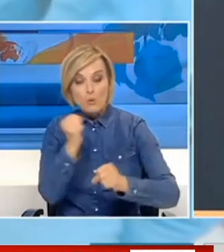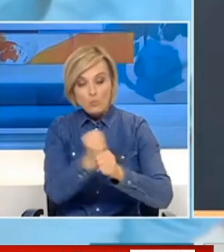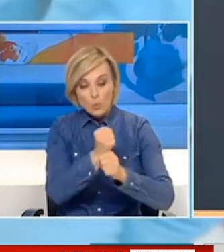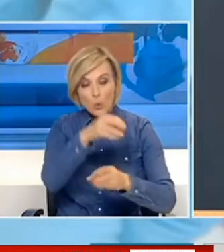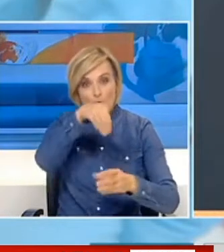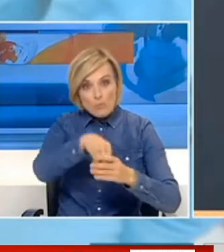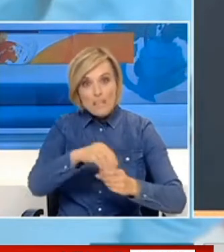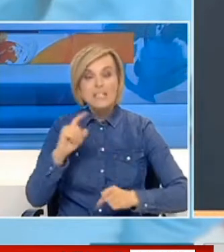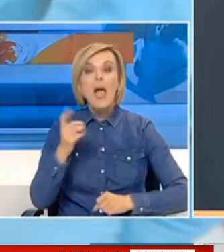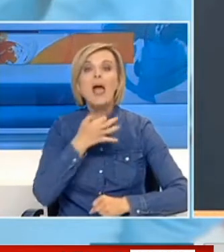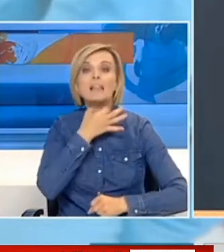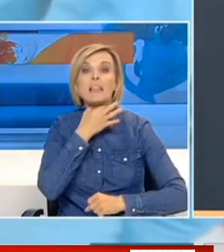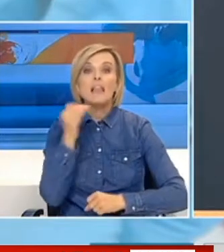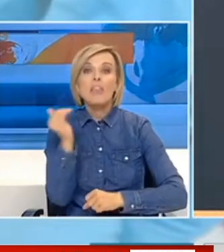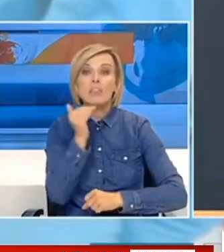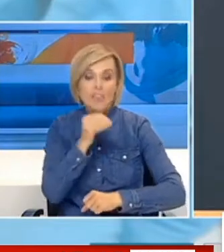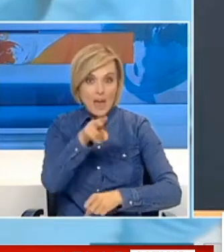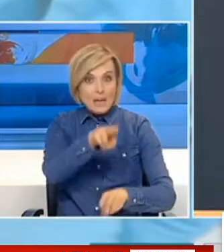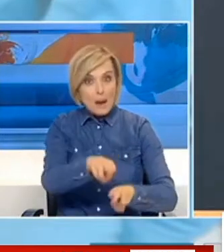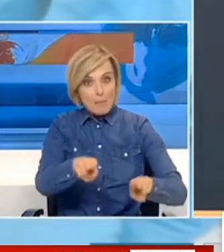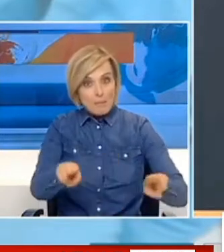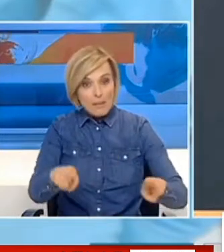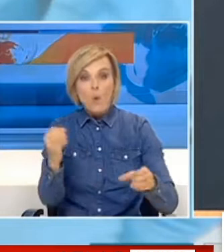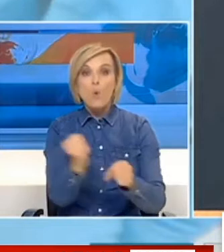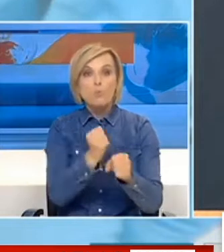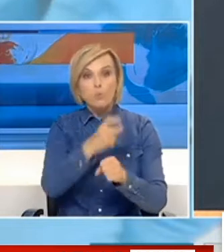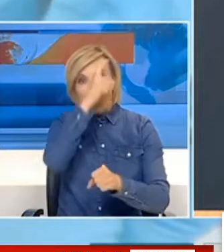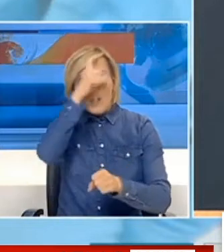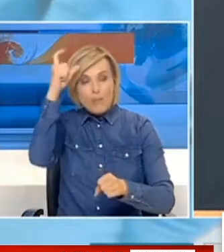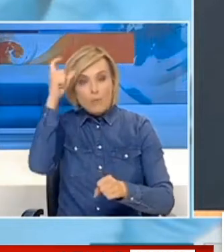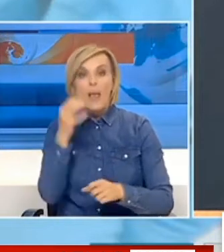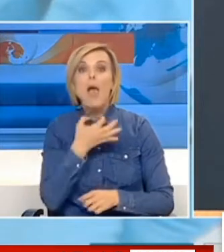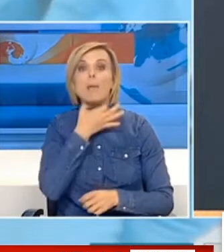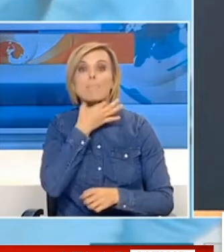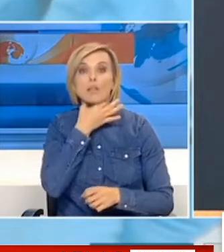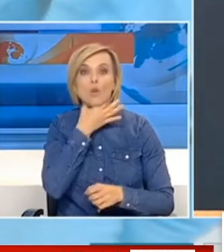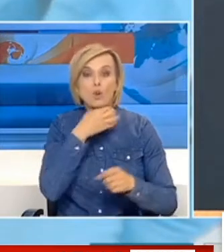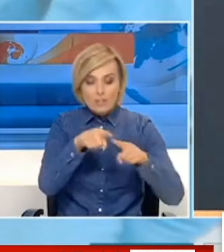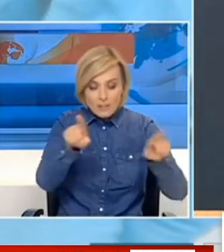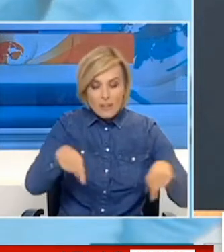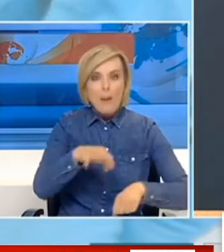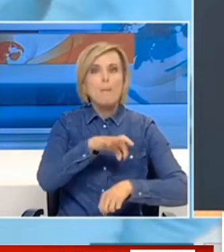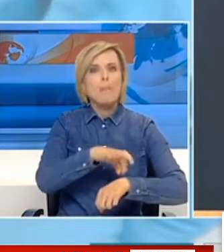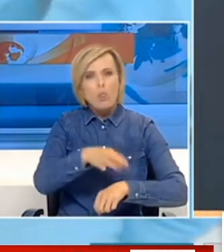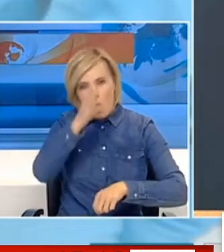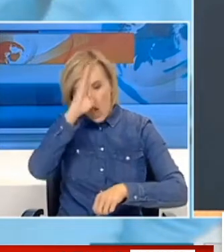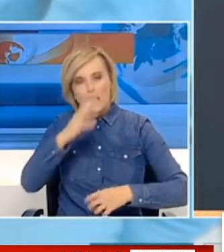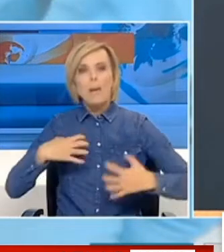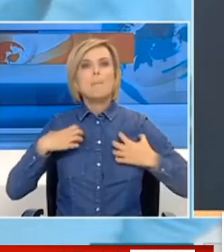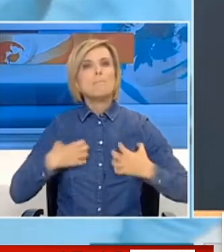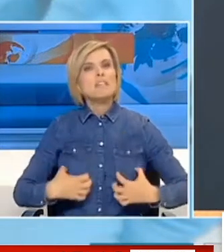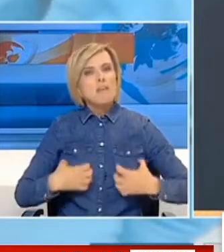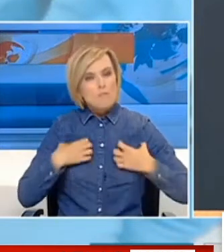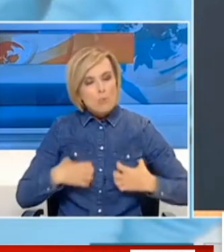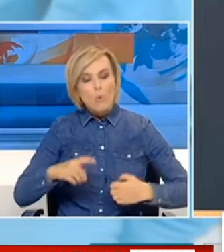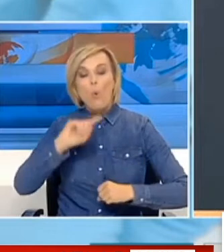των νοσοκομείων, των ανθρώπων που δουλεύουν στα ΤΕΠ των νοσοκομείων, των ανθρώπων που δουλεύουν στις παθολογικές, στις πνευμονολογικές